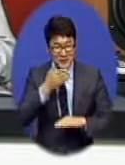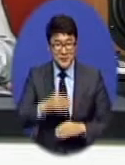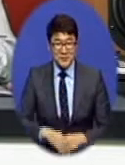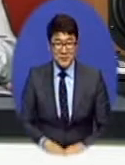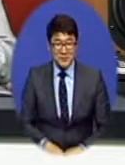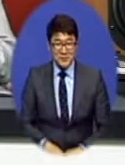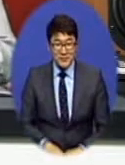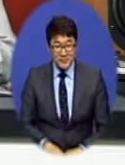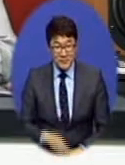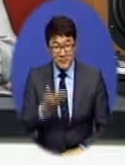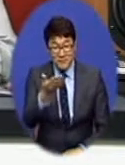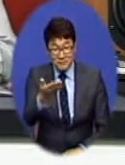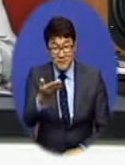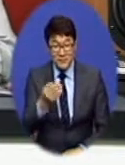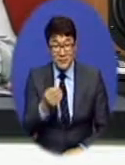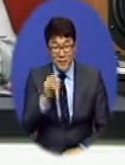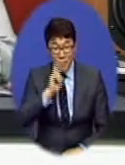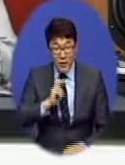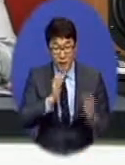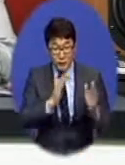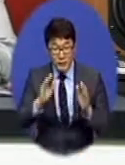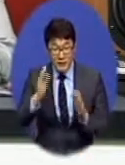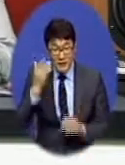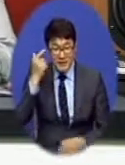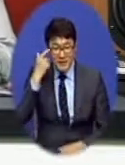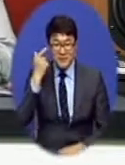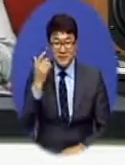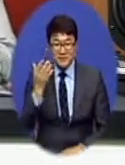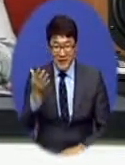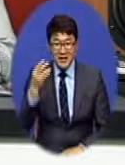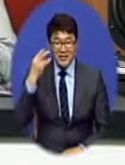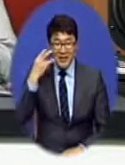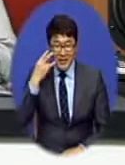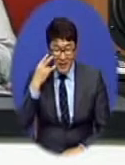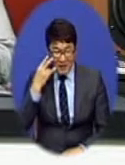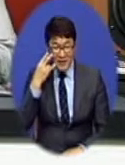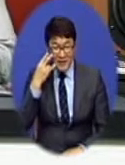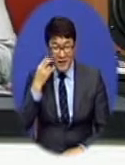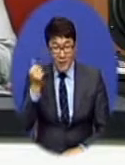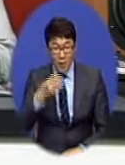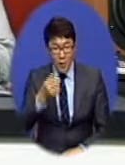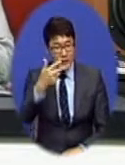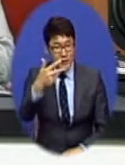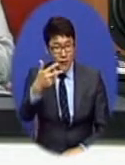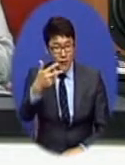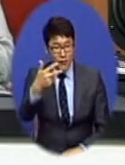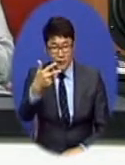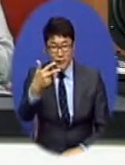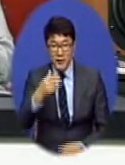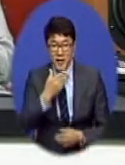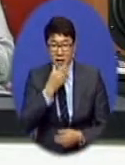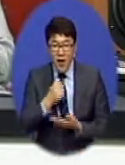네. 자, 그럼 조한영님 어떻게 이제 노래 부르실 준비 되셨죠? 네. 자, 네. 조한영님의 번호가 7번이에요.